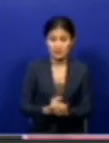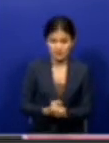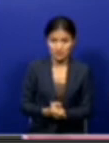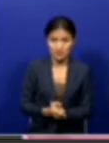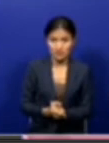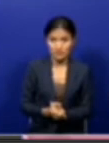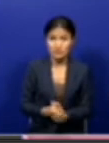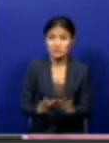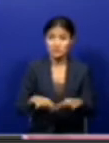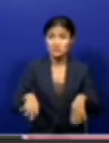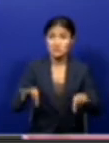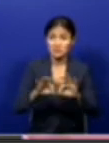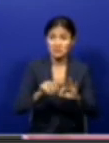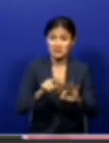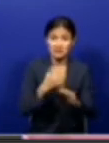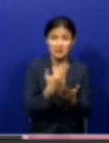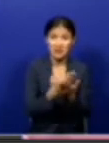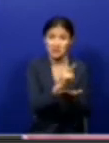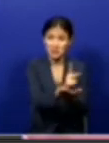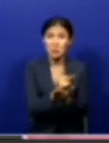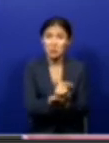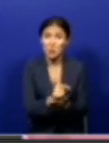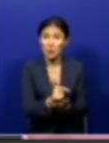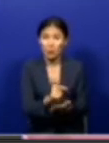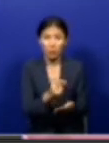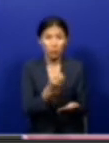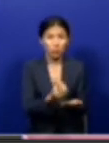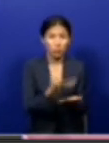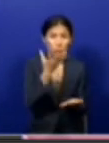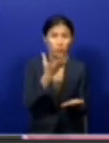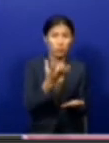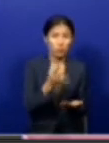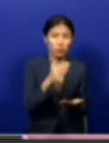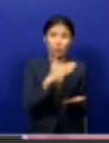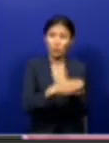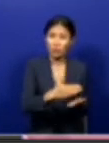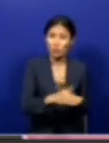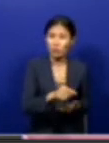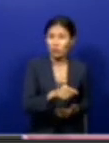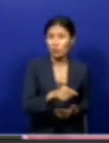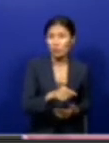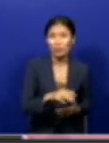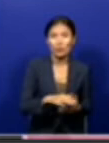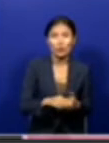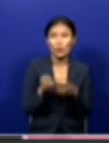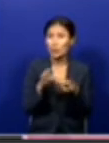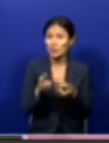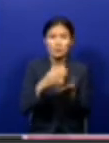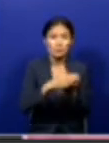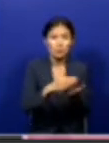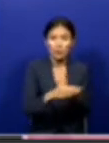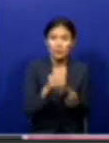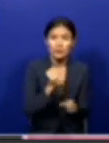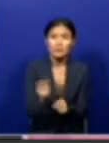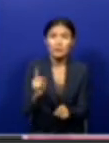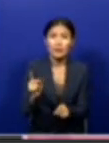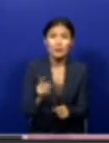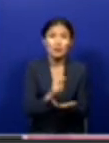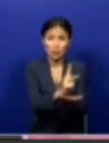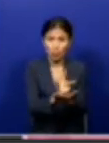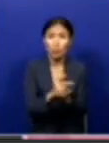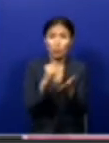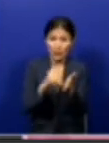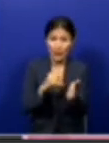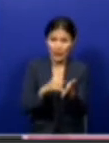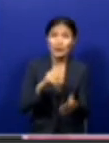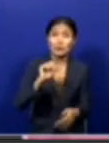ไหร่มีวิธีแนวทางไหนครับแต่ถ้าวิธีแนวทางกู้เนี่ยผมว่าไม่ยากครับใครๆก็เป็นได้ครับนายกแต่วิธีที่จะหาเงิน